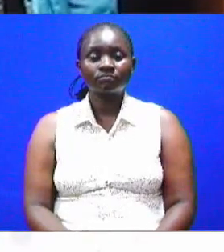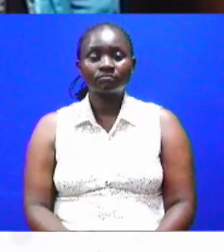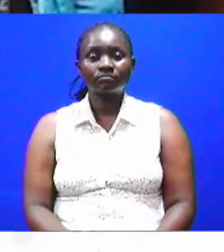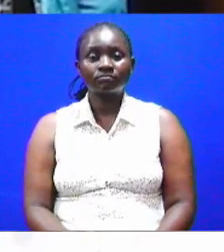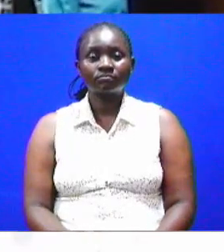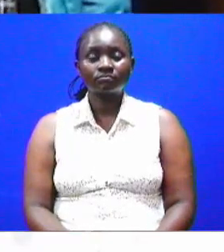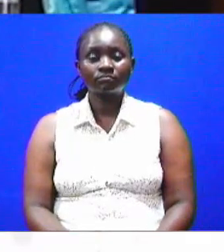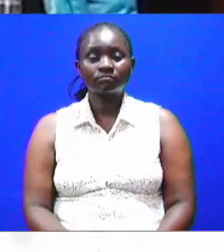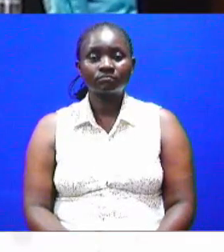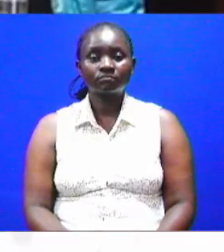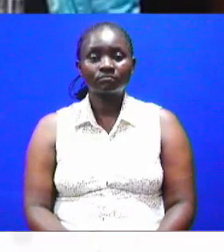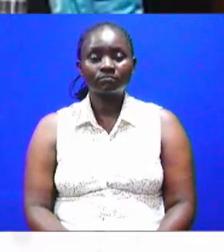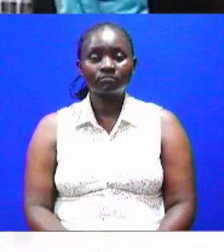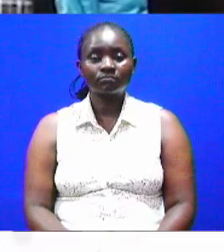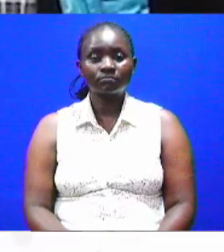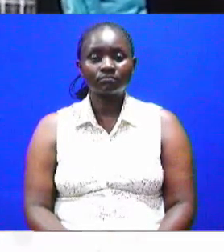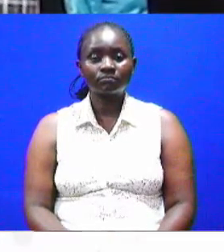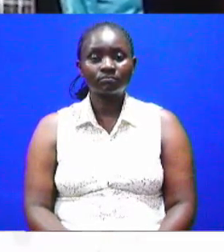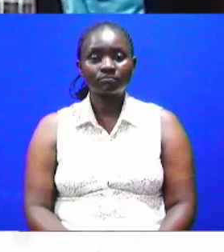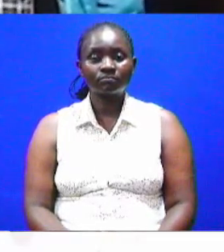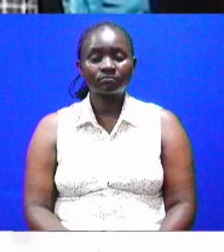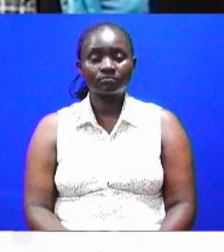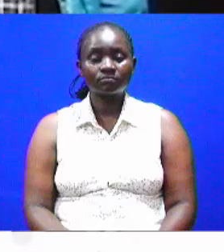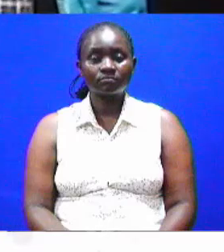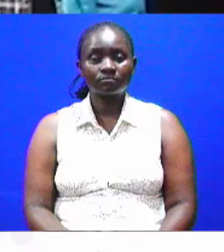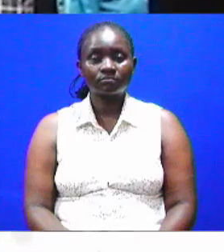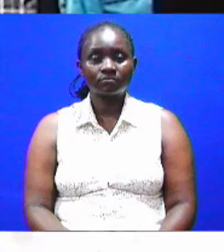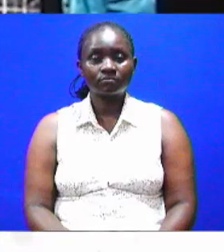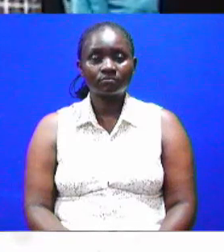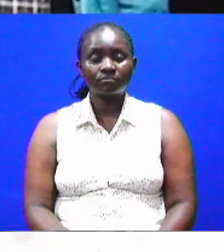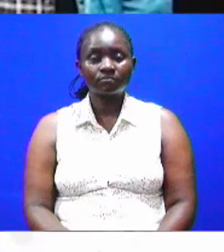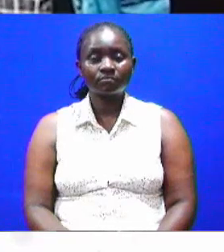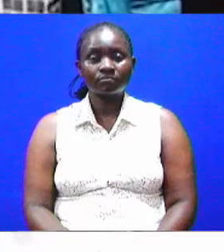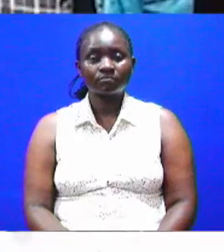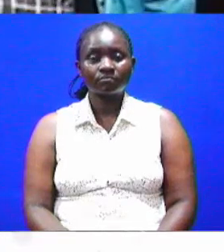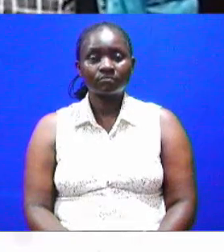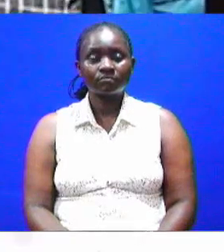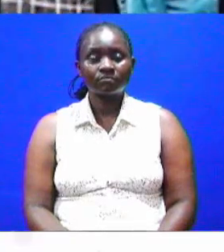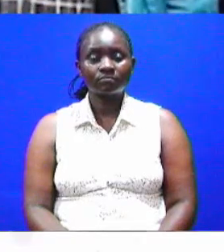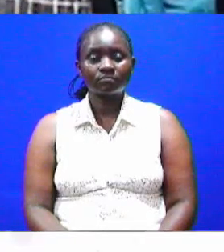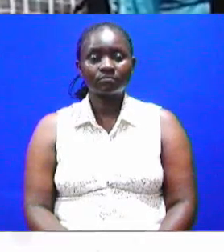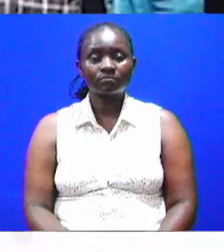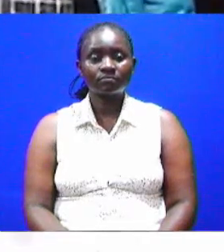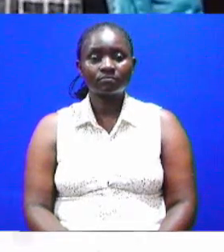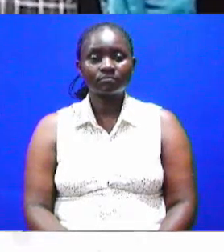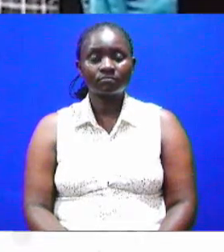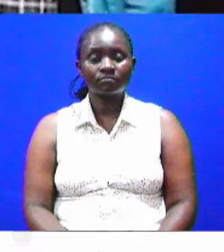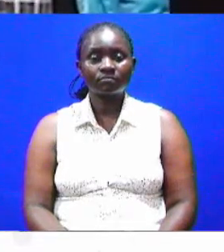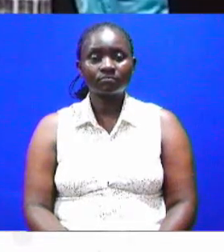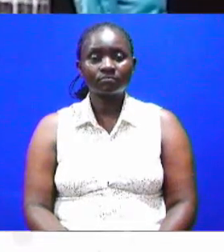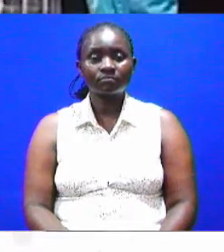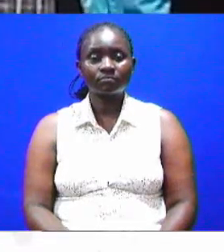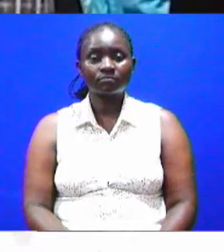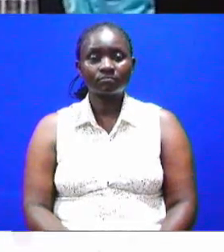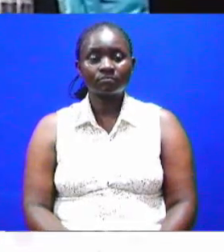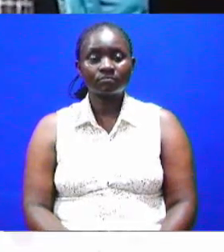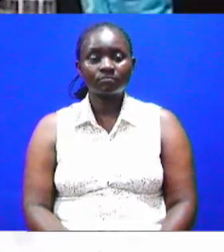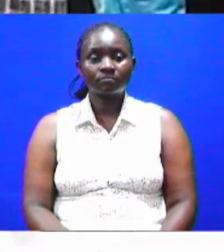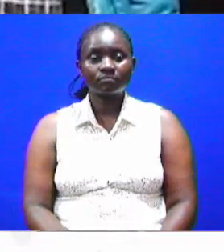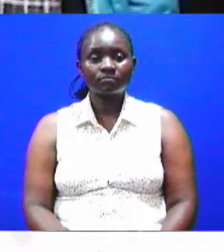atoretera se itukuria rero no turase compound yige tiekyo una gitari baba tuweni libuya